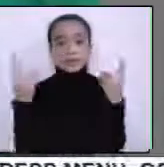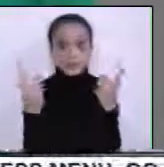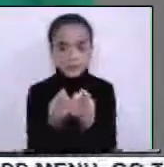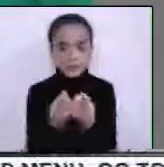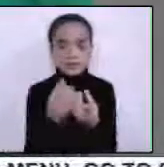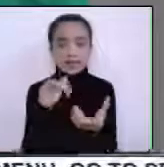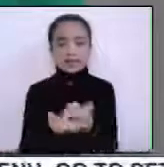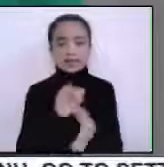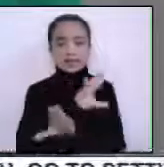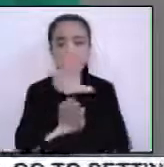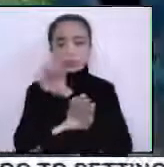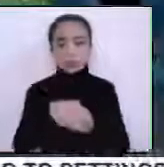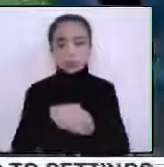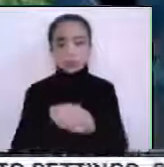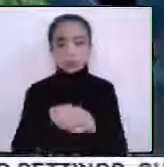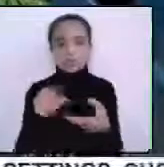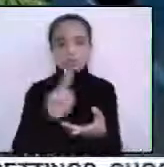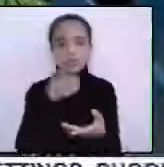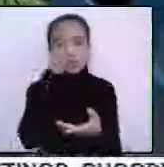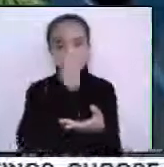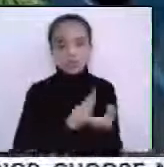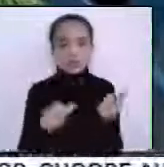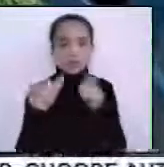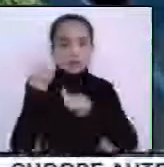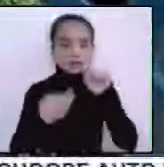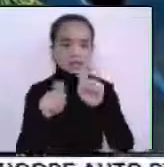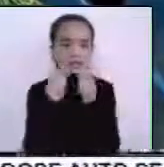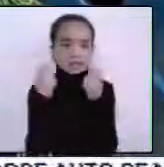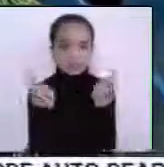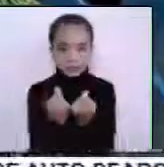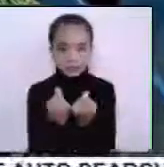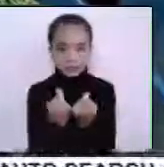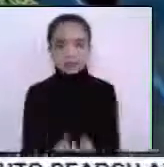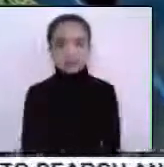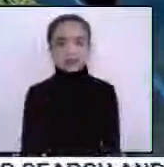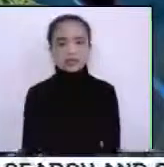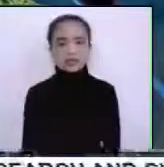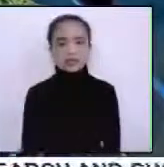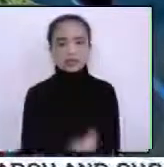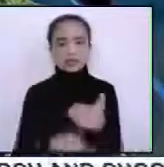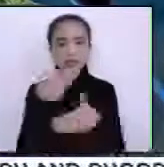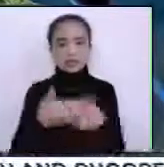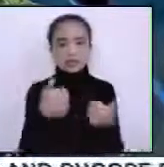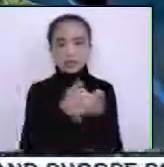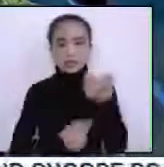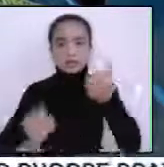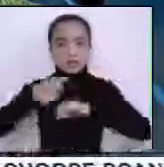and Needs Assessment Teams. Sinimulan na ng Supreme Court ang selebrasyon ng